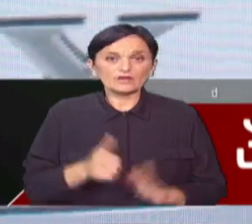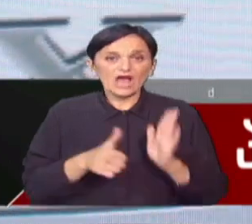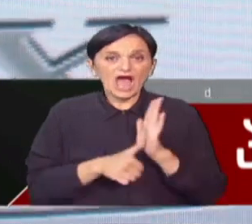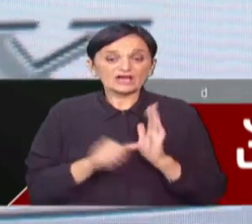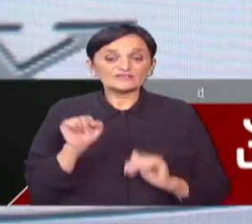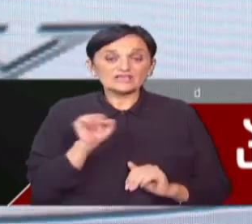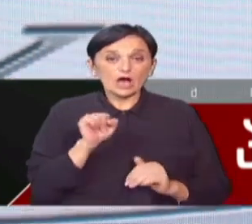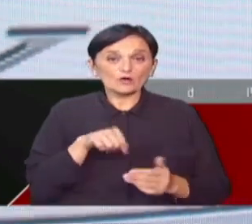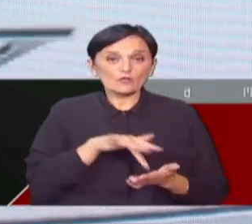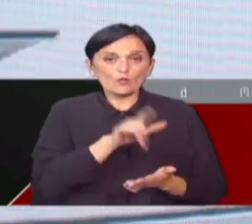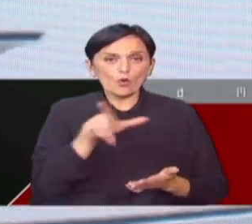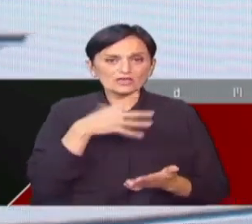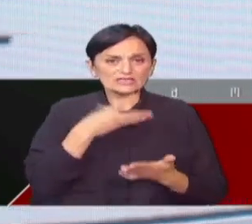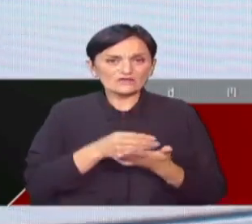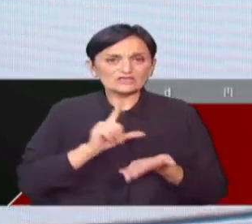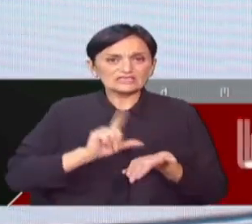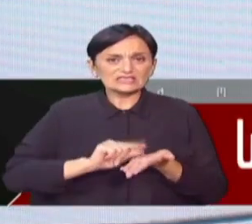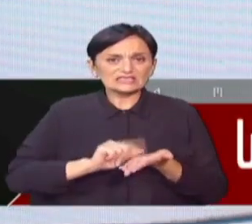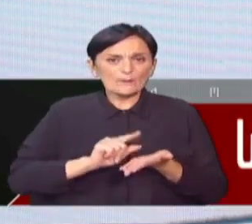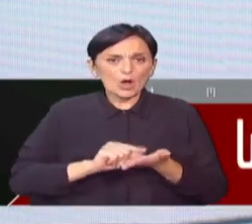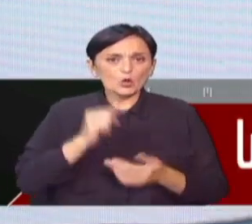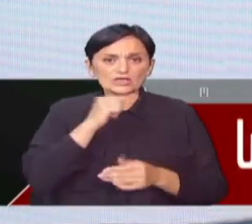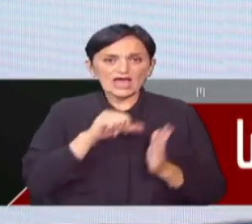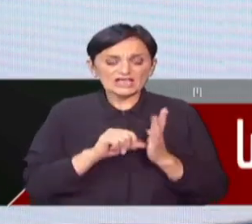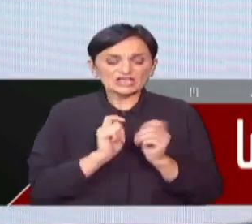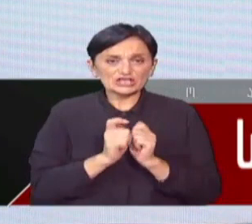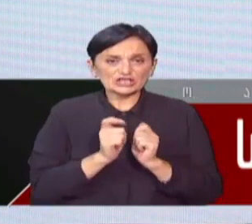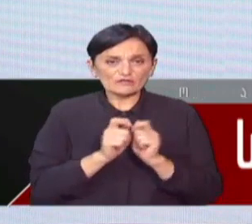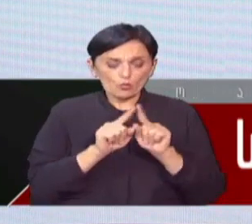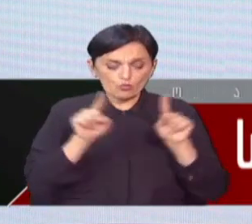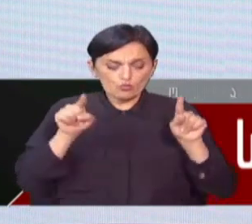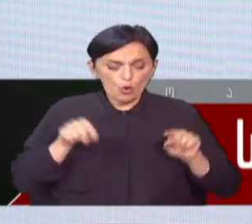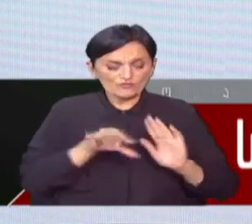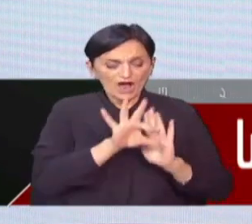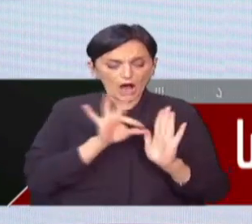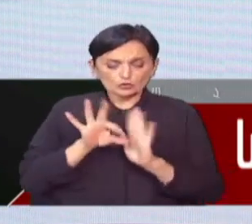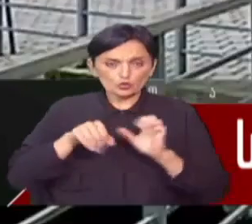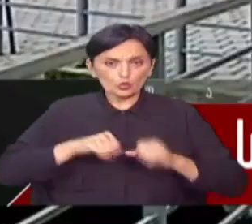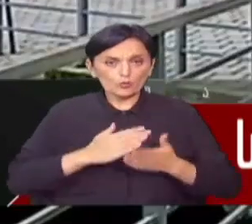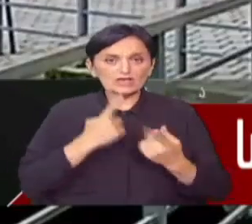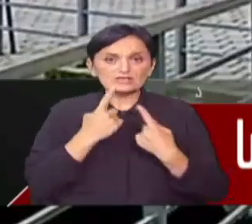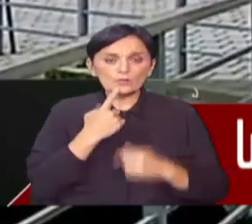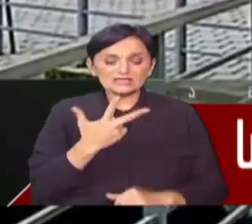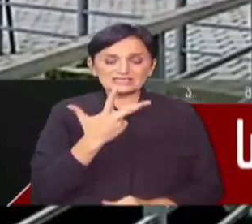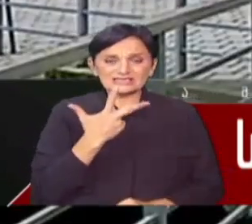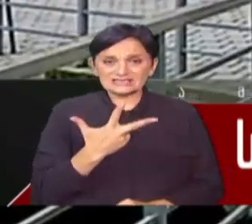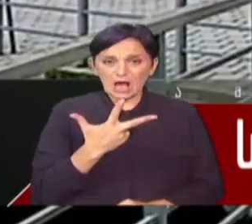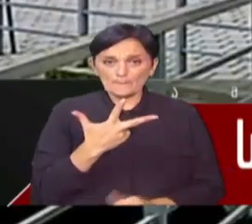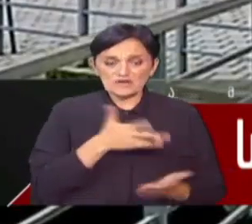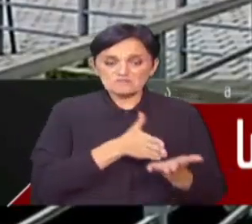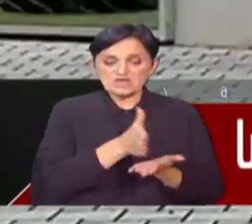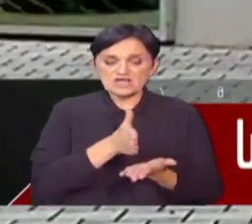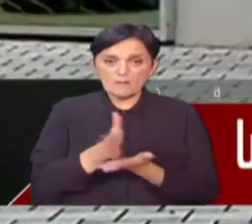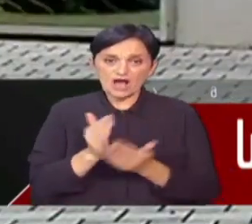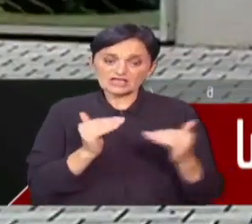6 აგვისტოდან მოქალაქეებს საკუთარი საპენსიო დანაზოგის ინვესტირებისას პორტფელის არჩევის უფლება აქვთ. საუბარია სამი სახის